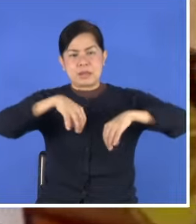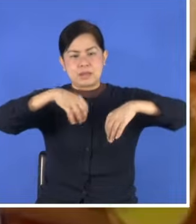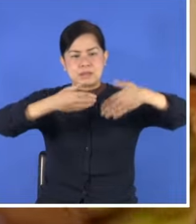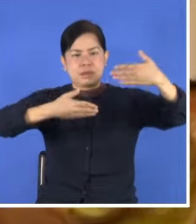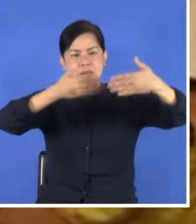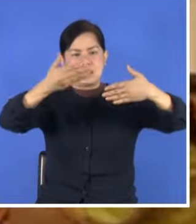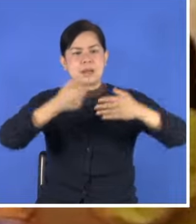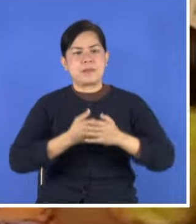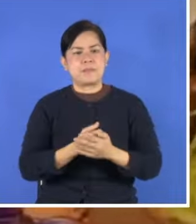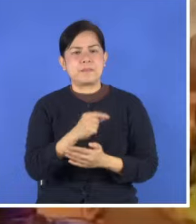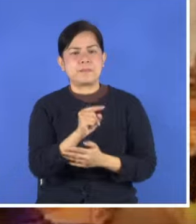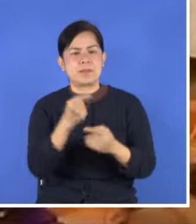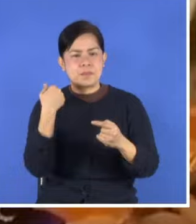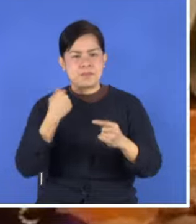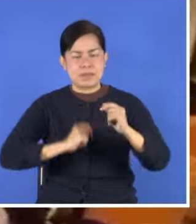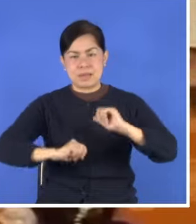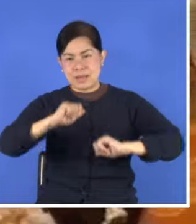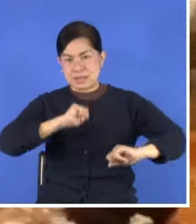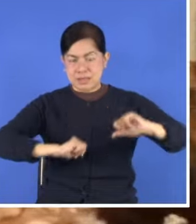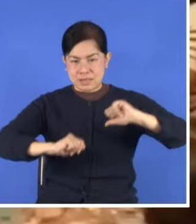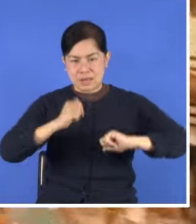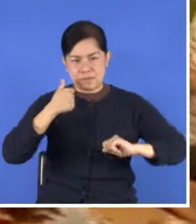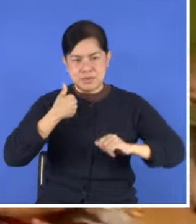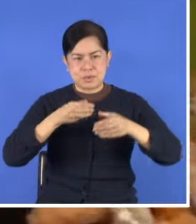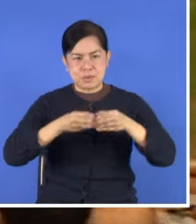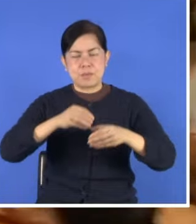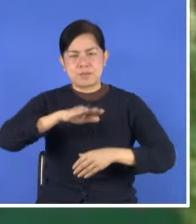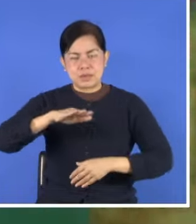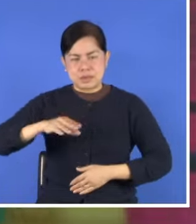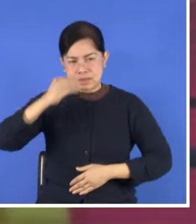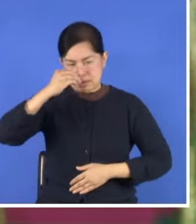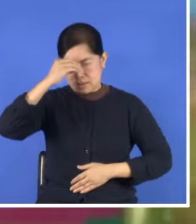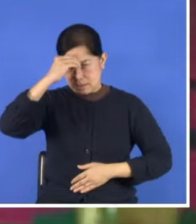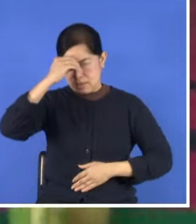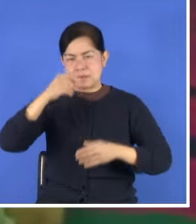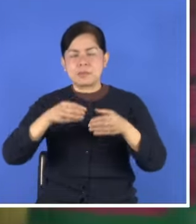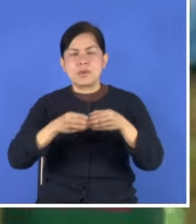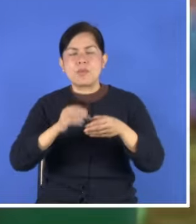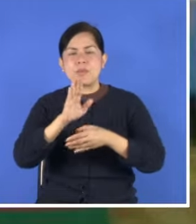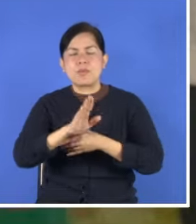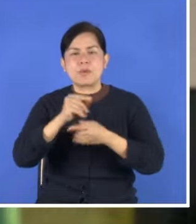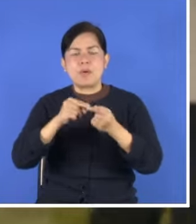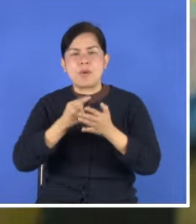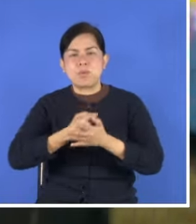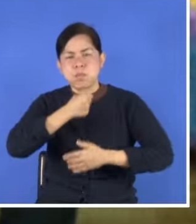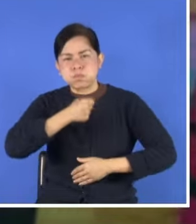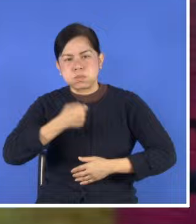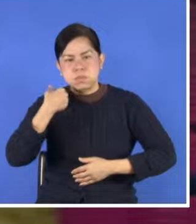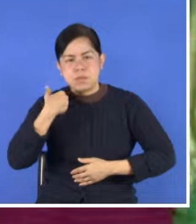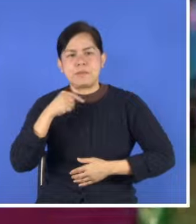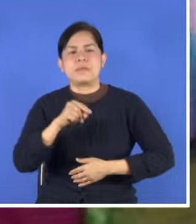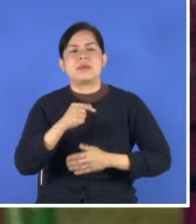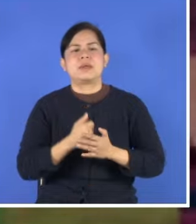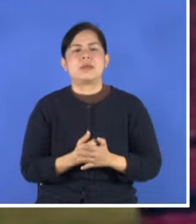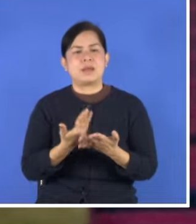ฟังเทศน์เสร็จก็จะมีการแสดงนะครับจะมีนักเรียนผู้สูงอายุและก็มีการประกวดเด็กหญิงกัหาเด็กชายชาลีเพื่อเป็นการส่งเสริมการ